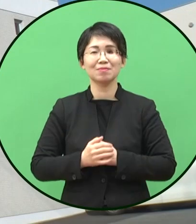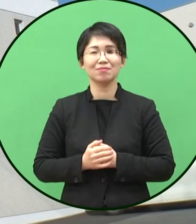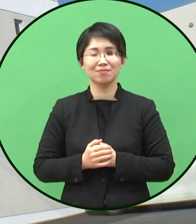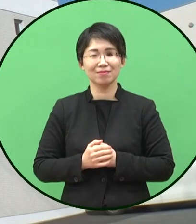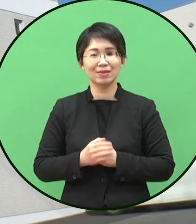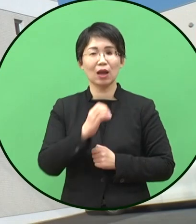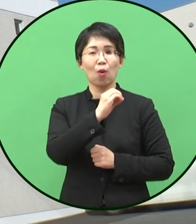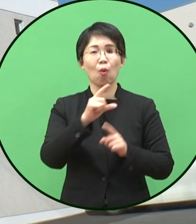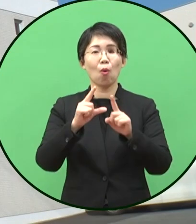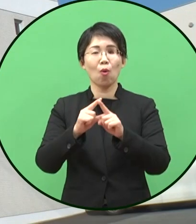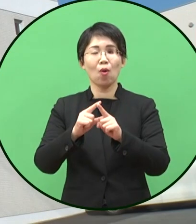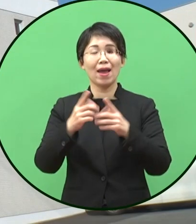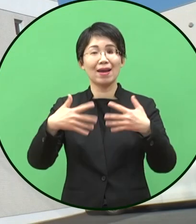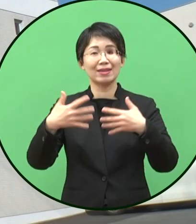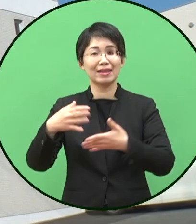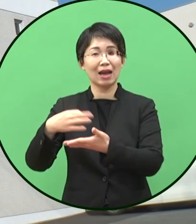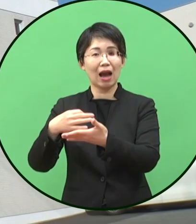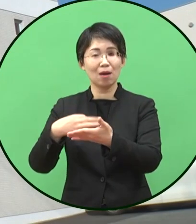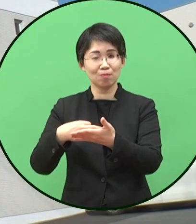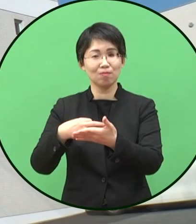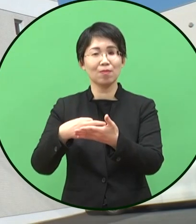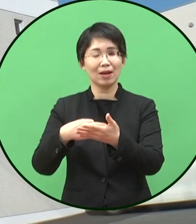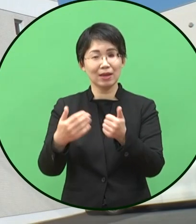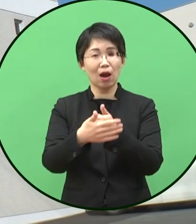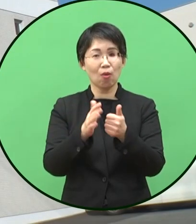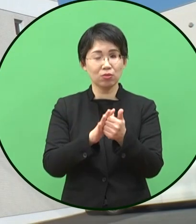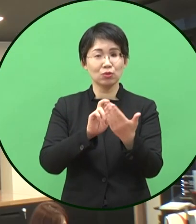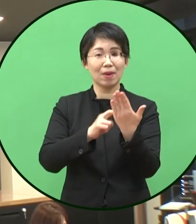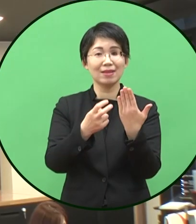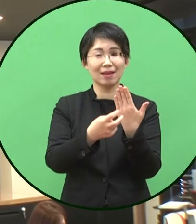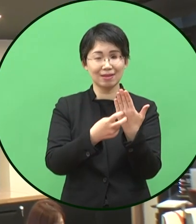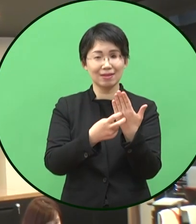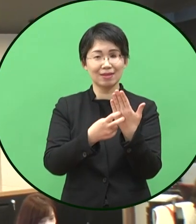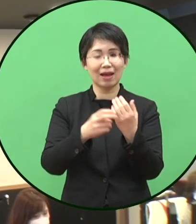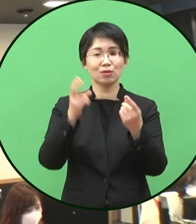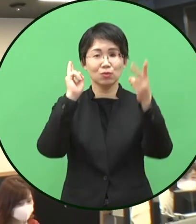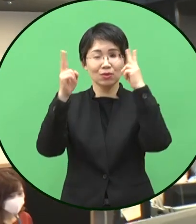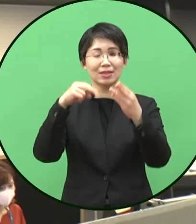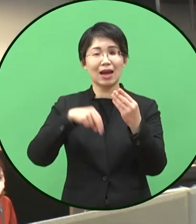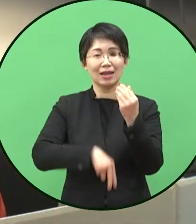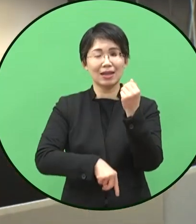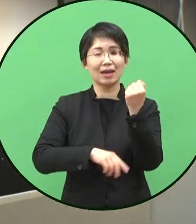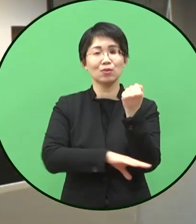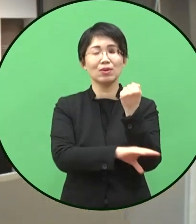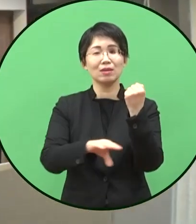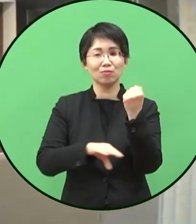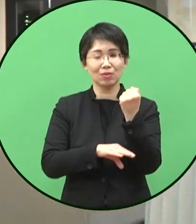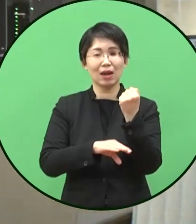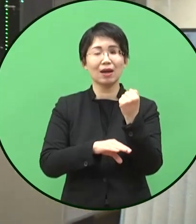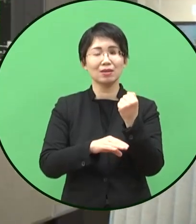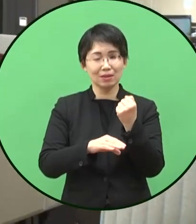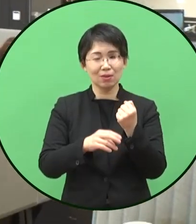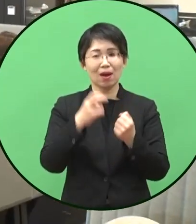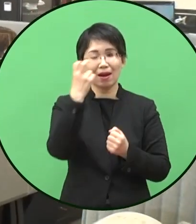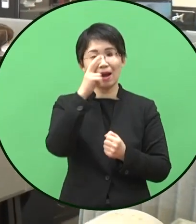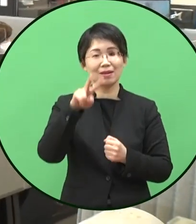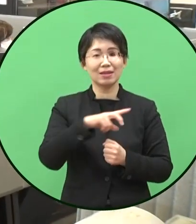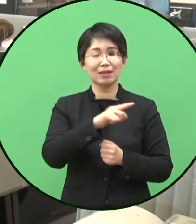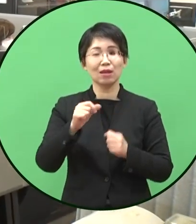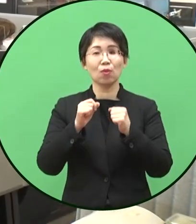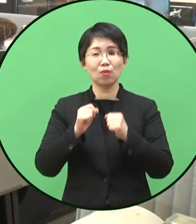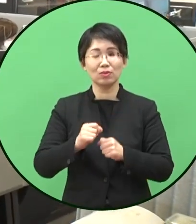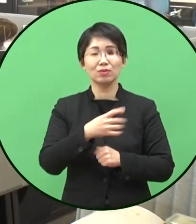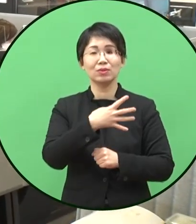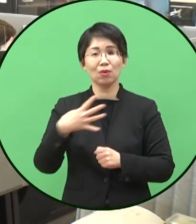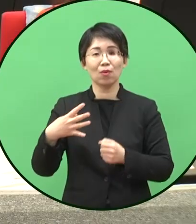大江機器の販売や保守メンテナンス社内インフラの構築や管理などを行っている四日